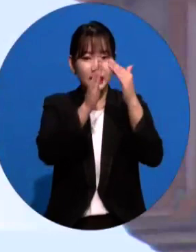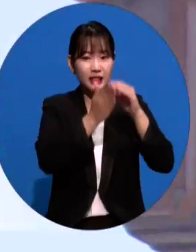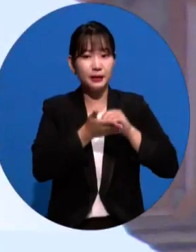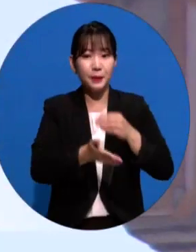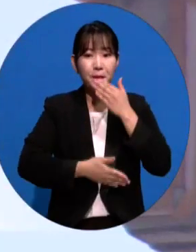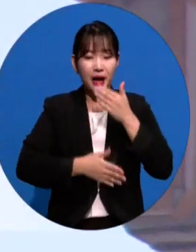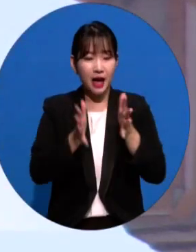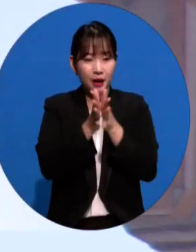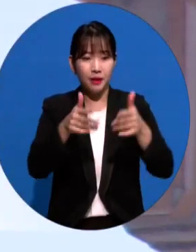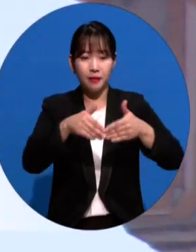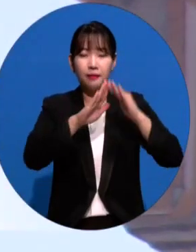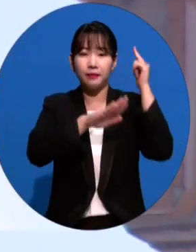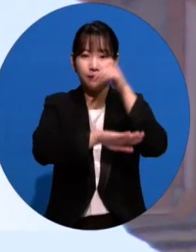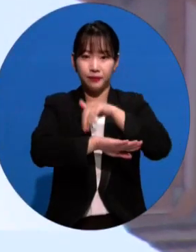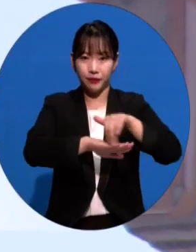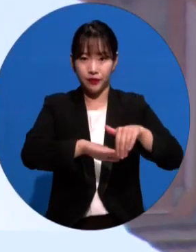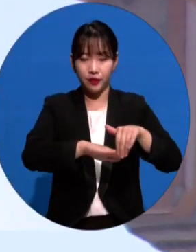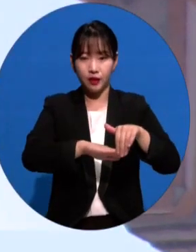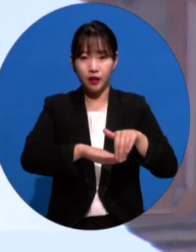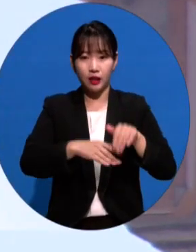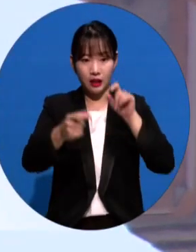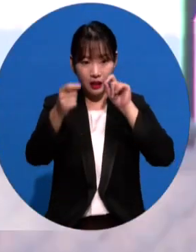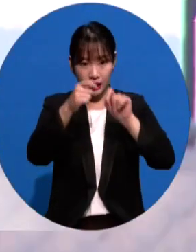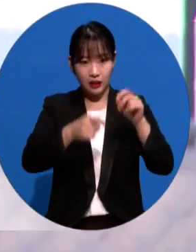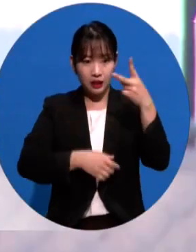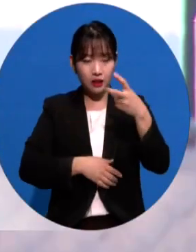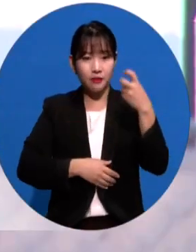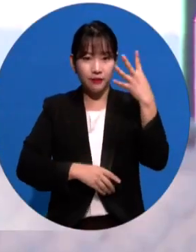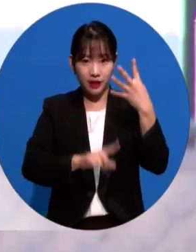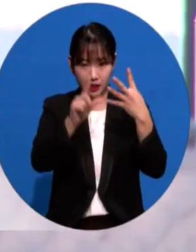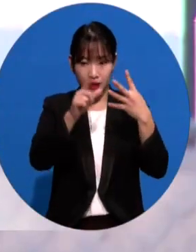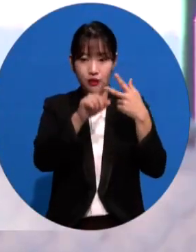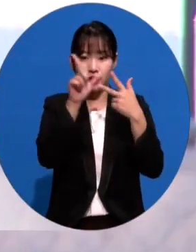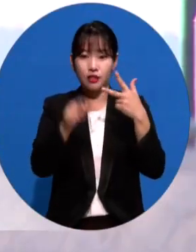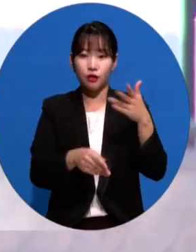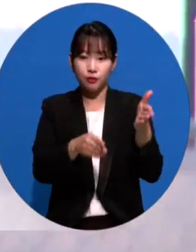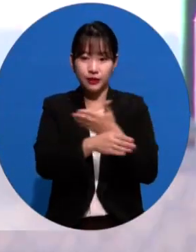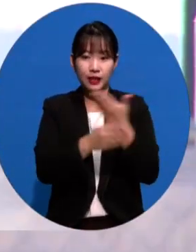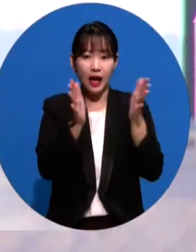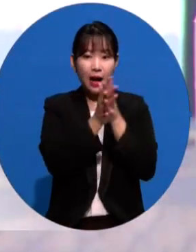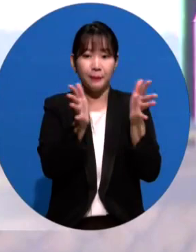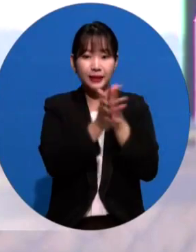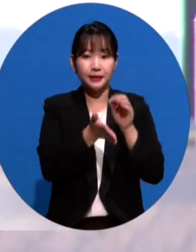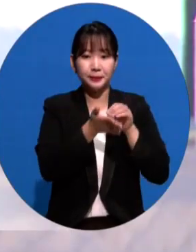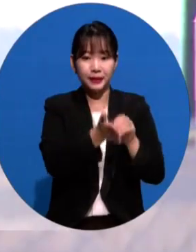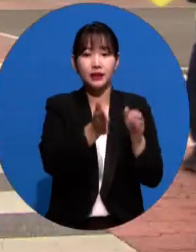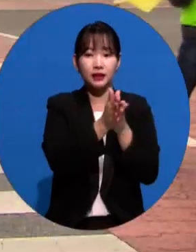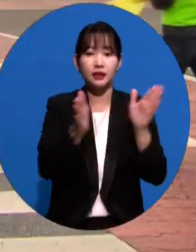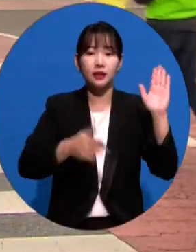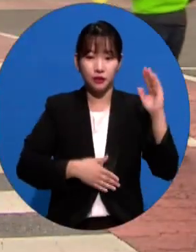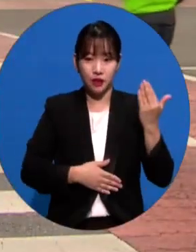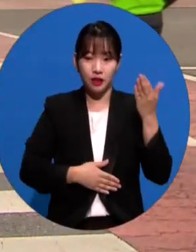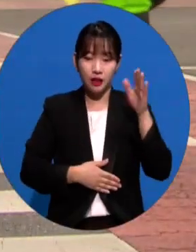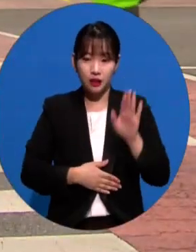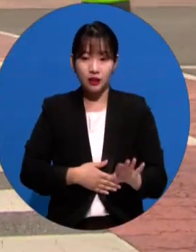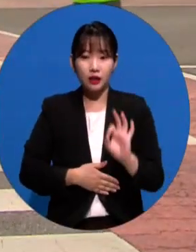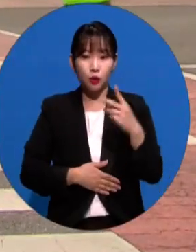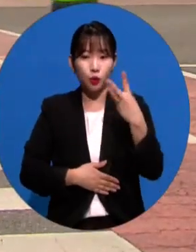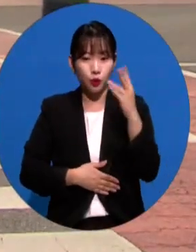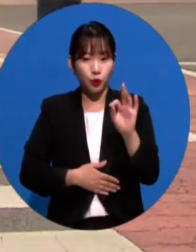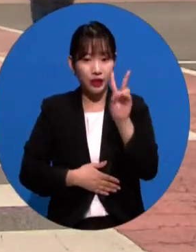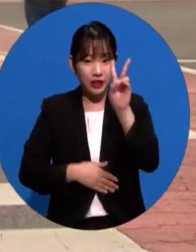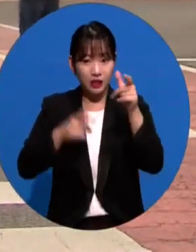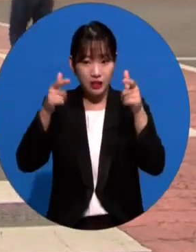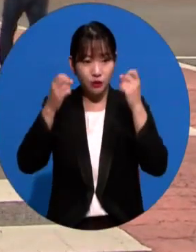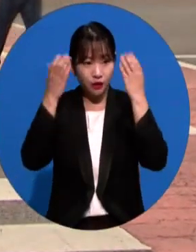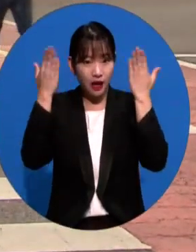아파트가 지어질 예정인데 오는 2024년 7월부터 입주가 시작됩니다. 그런데 오룡 2지구